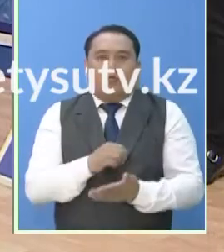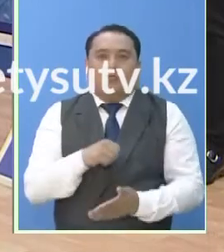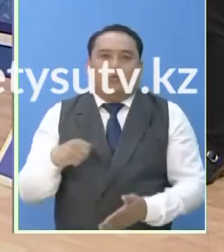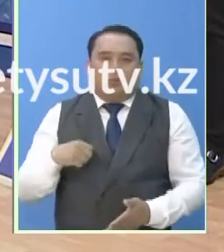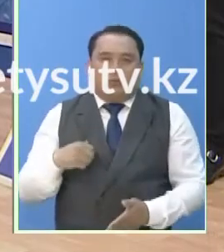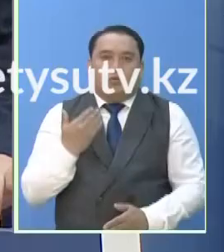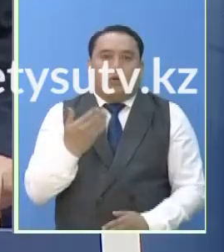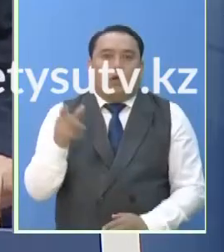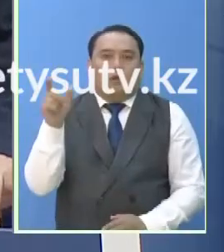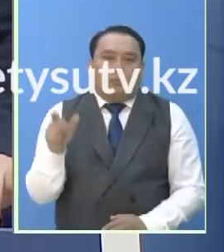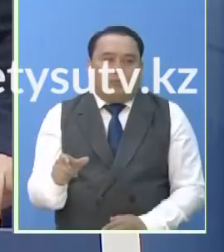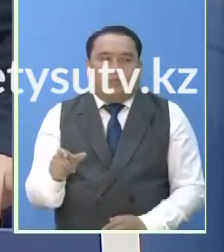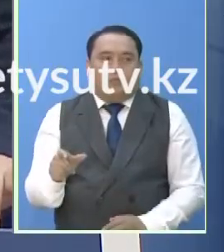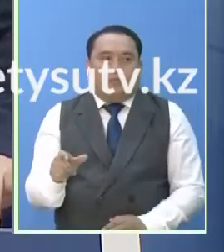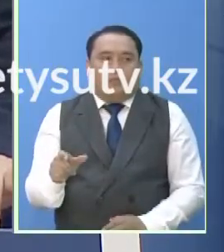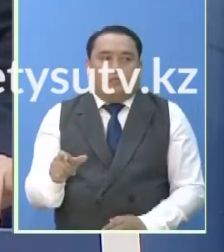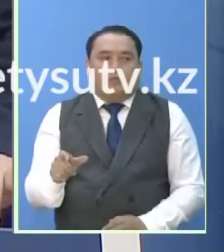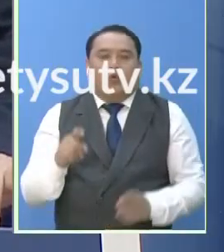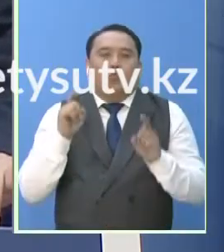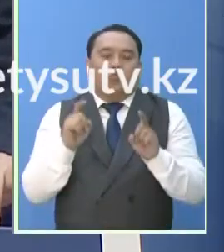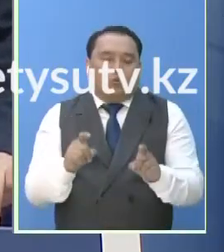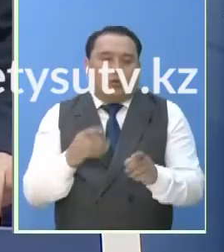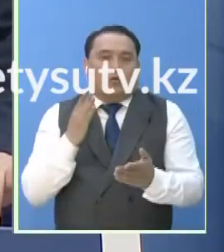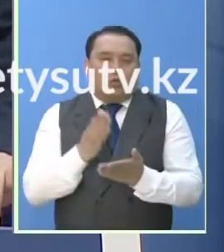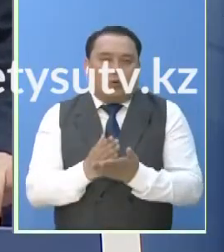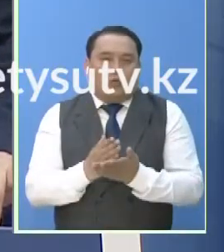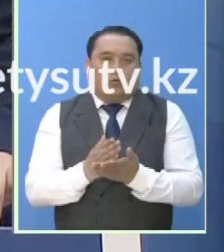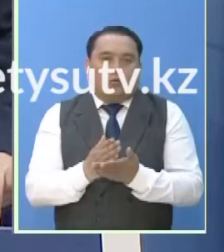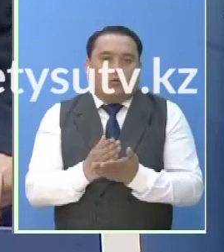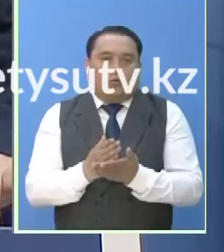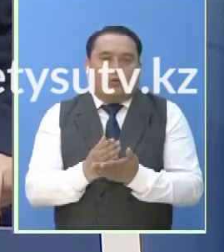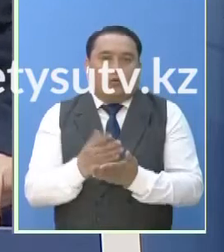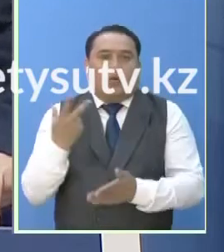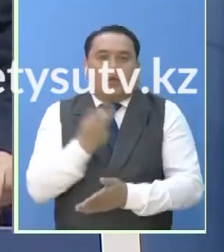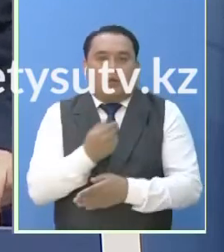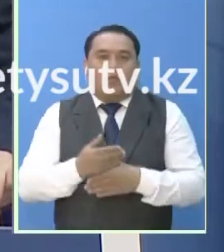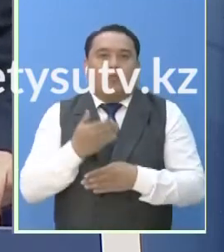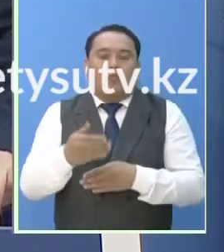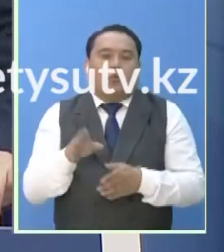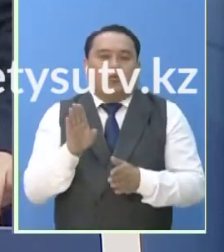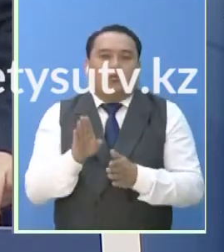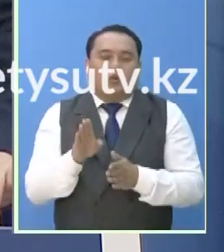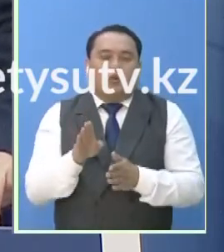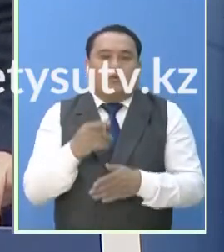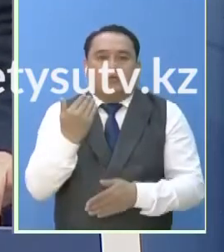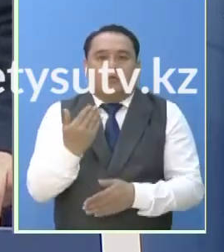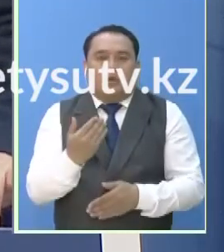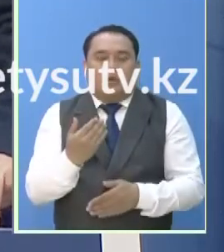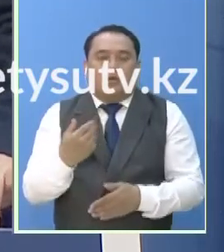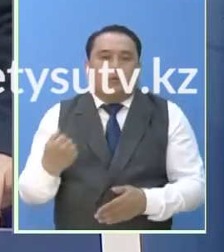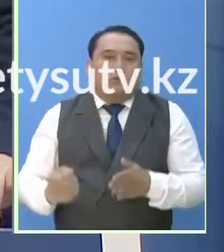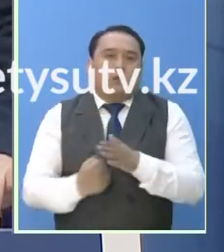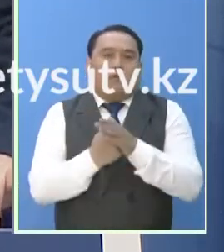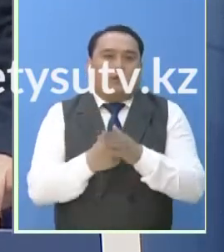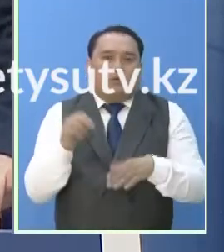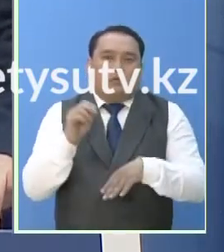ол мысалы адам, мысалы, сол жерде учетте тұр. Одан кейін даже мына жаңа екпені алуға барған кезде міндетті түрде сіздің жаңа қан қысымыңызды